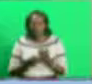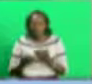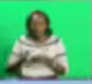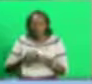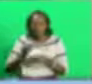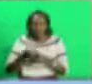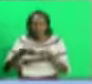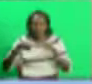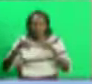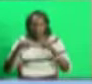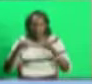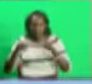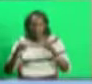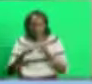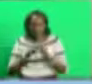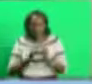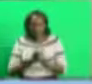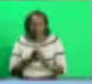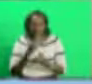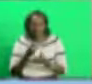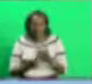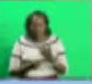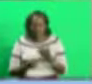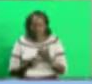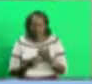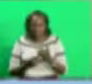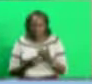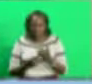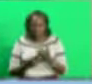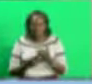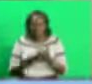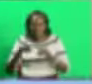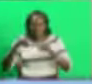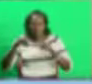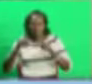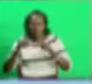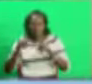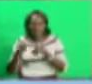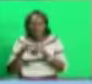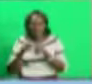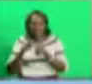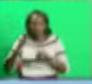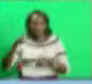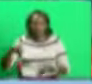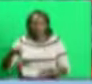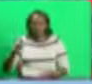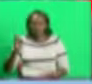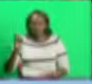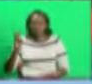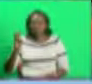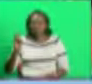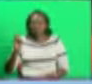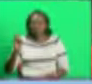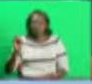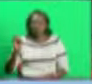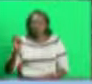smithi. Inafuatwa na white reinforcement powder. Inafuatwa na hardener. Ikiwa